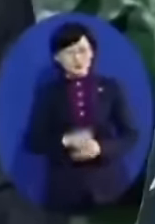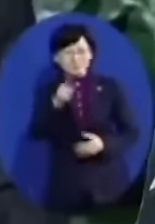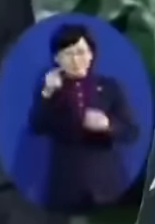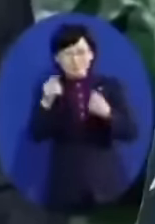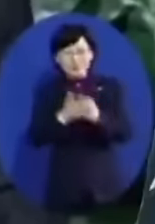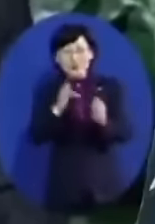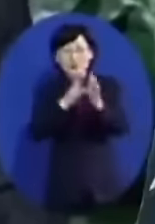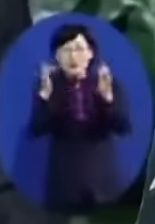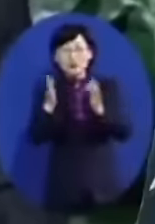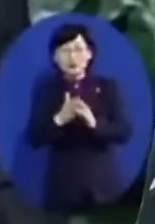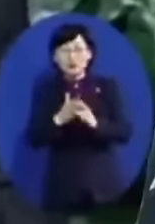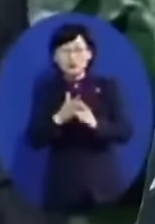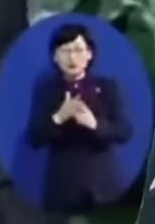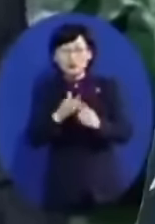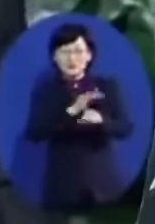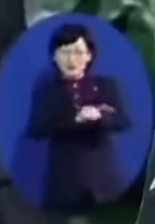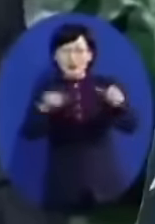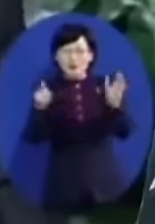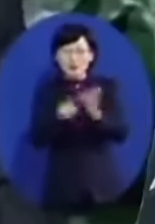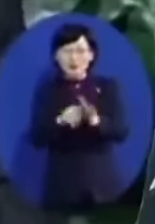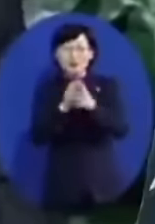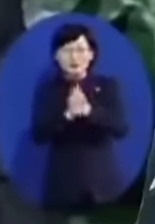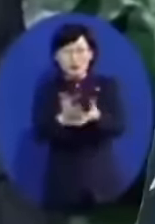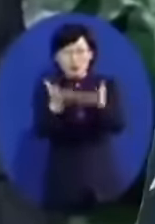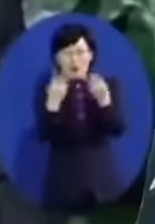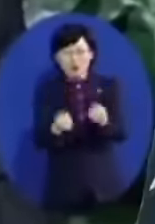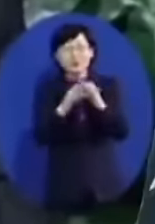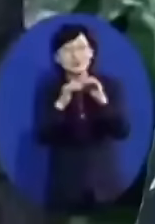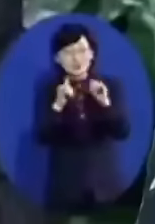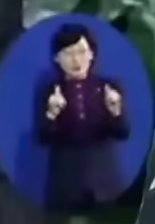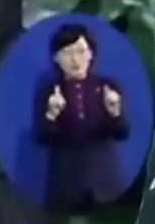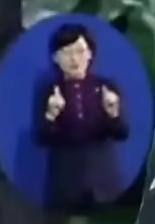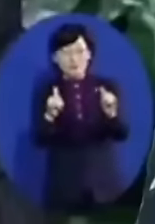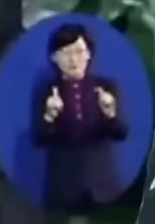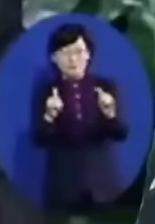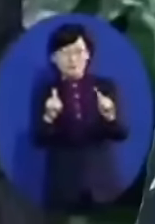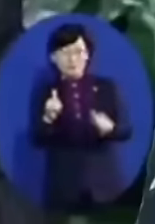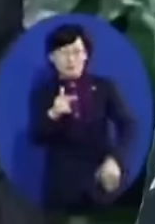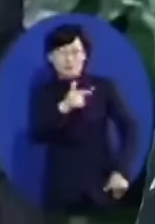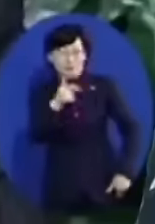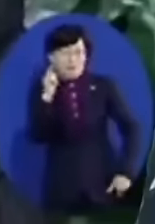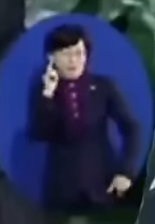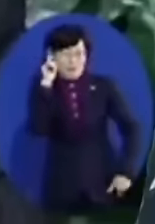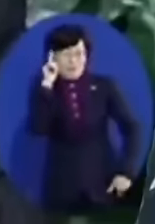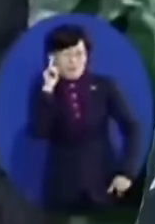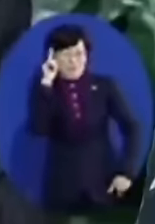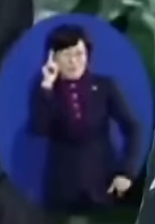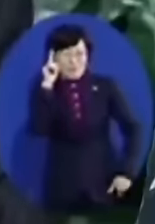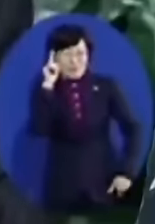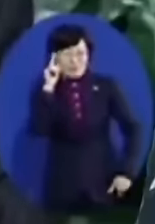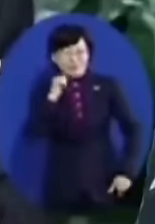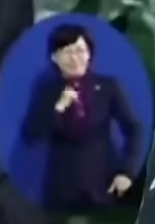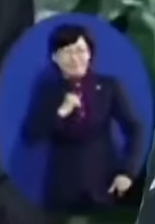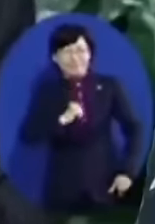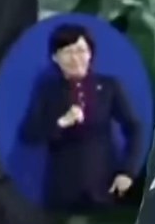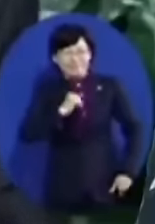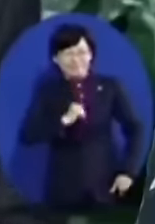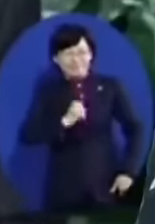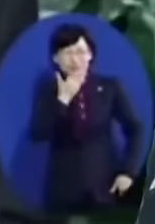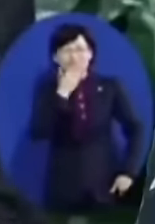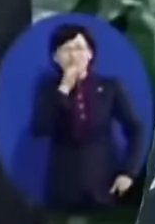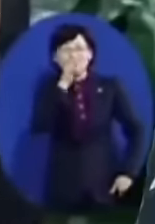그러므로 예수님을 잘 믿고 기도를 많이 하는 사람은 상당히 스트레스를 견뎌낼 수 있습니다.